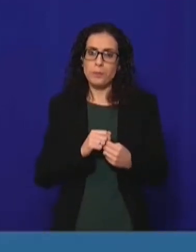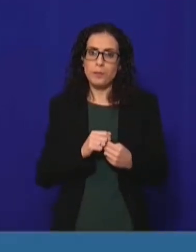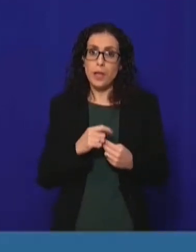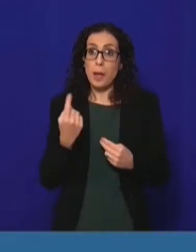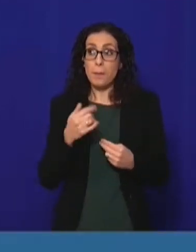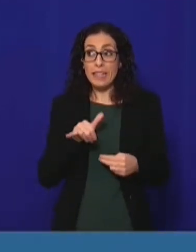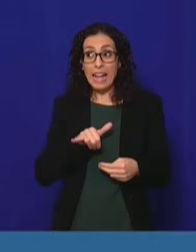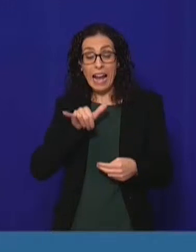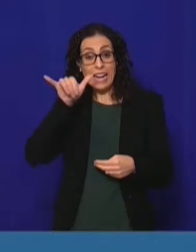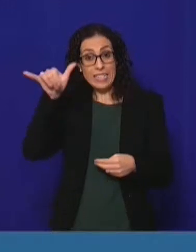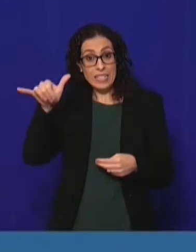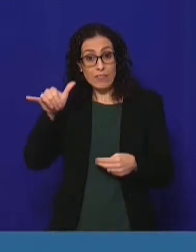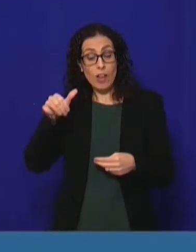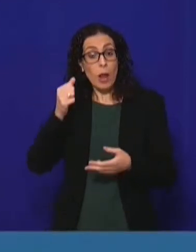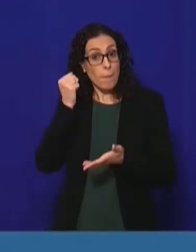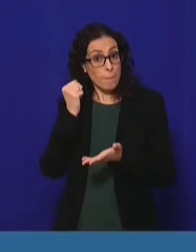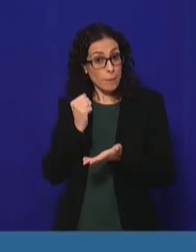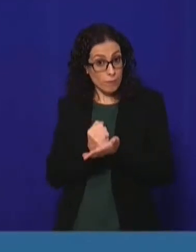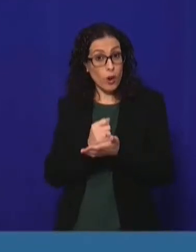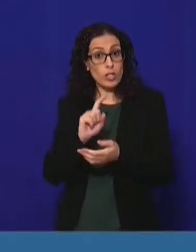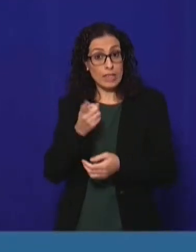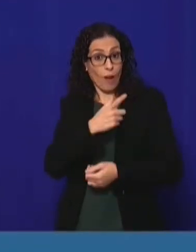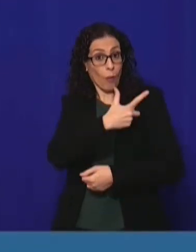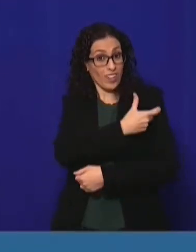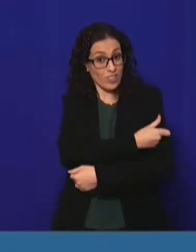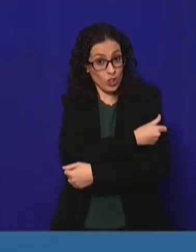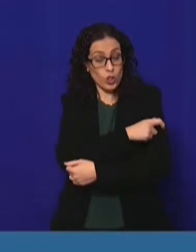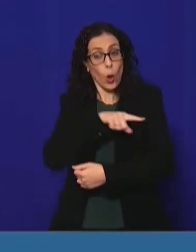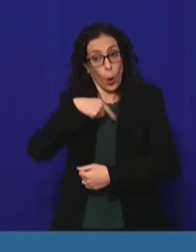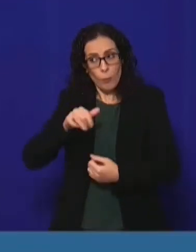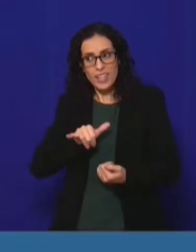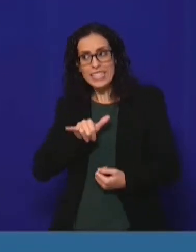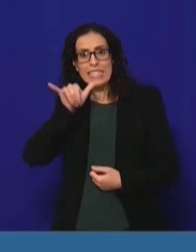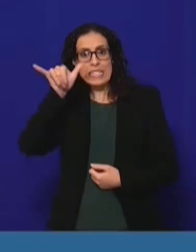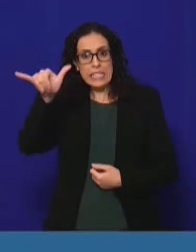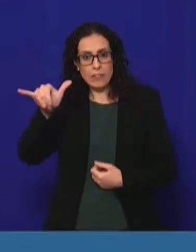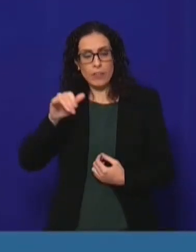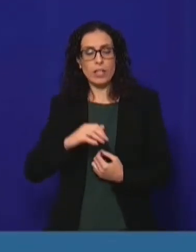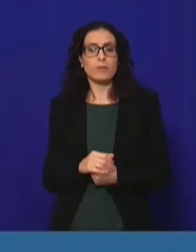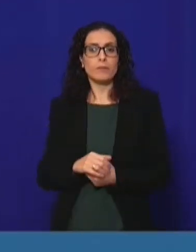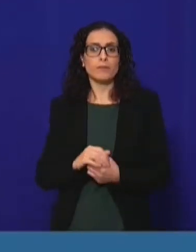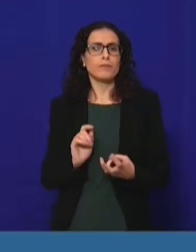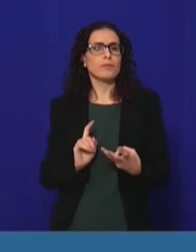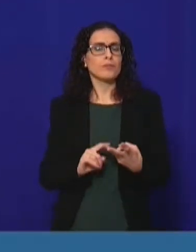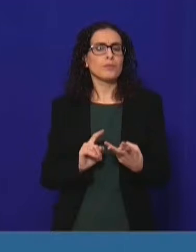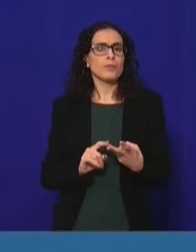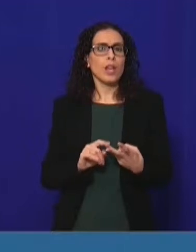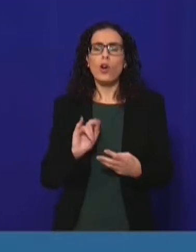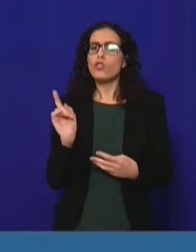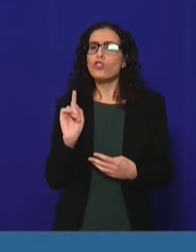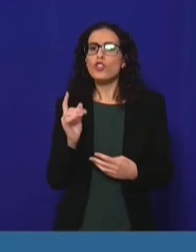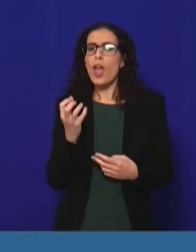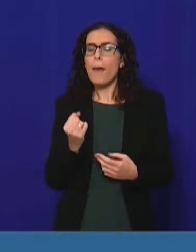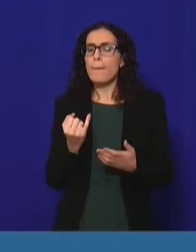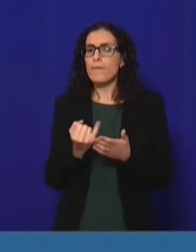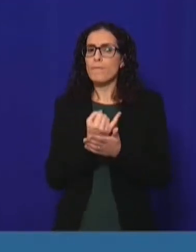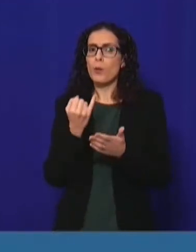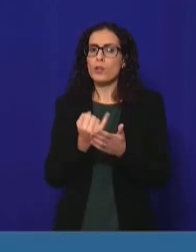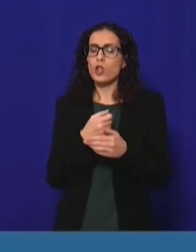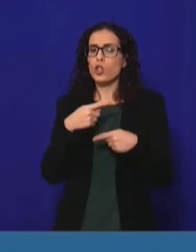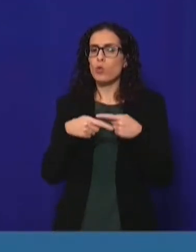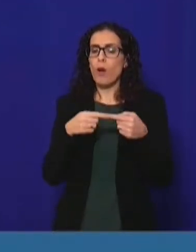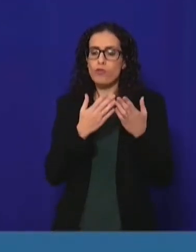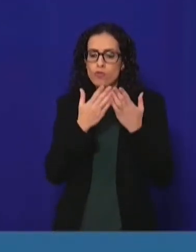ħajkun obbligat li jieħu t-tilqima u x'informazzjoni hemm sissa mill-istudji li saru